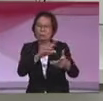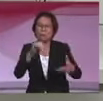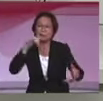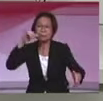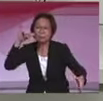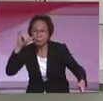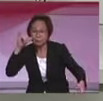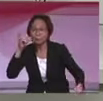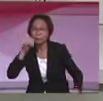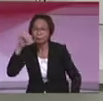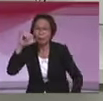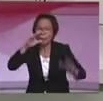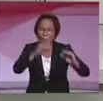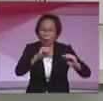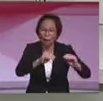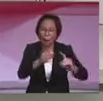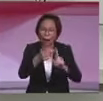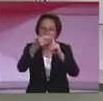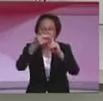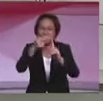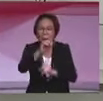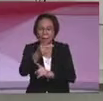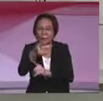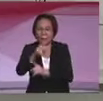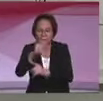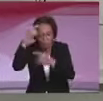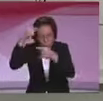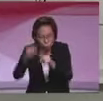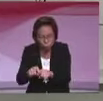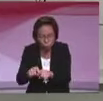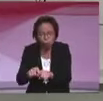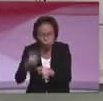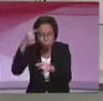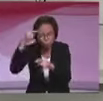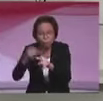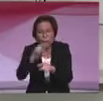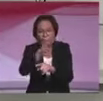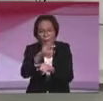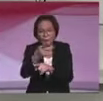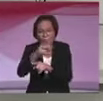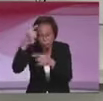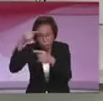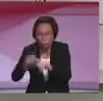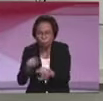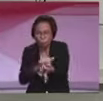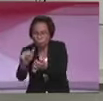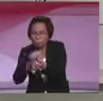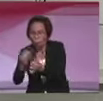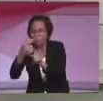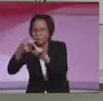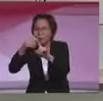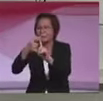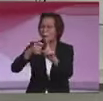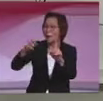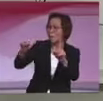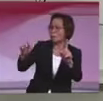semalam mesyuarat khas MKN bersetuju pada dasarnya meluluskan permohonan daripada MOTEC